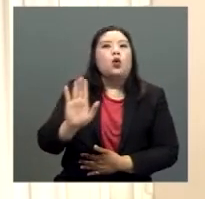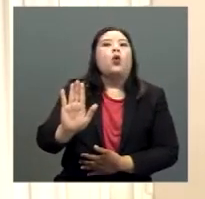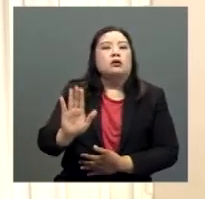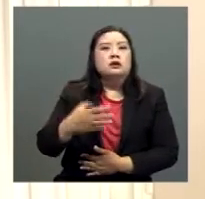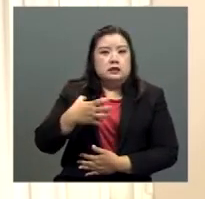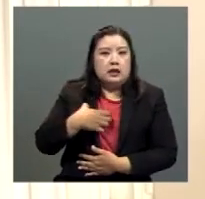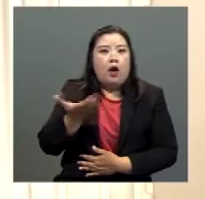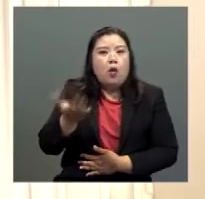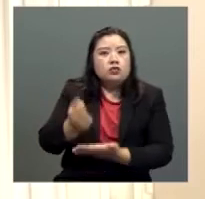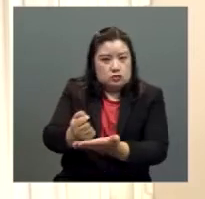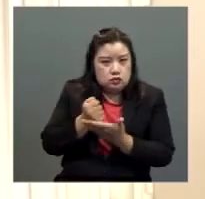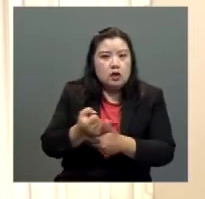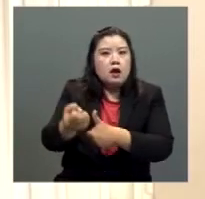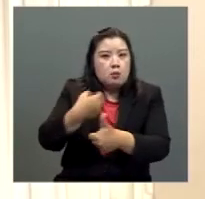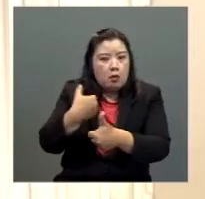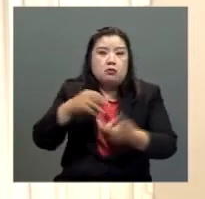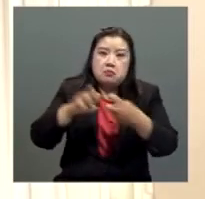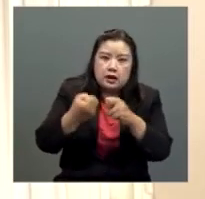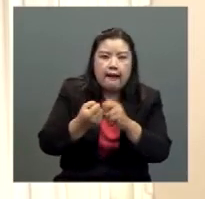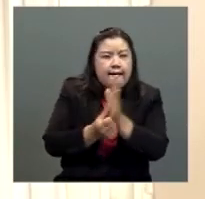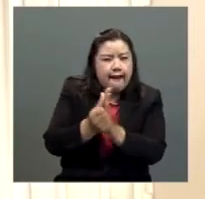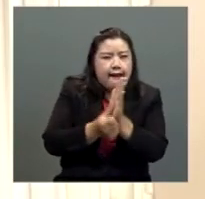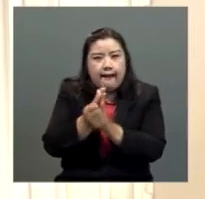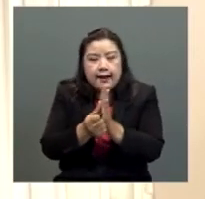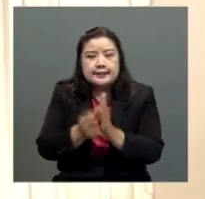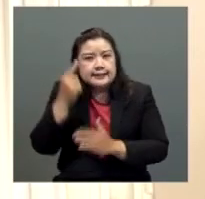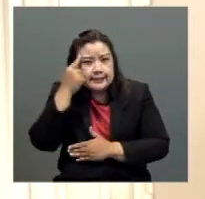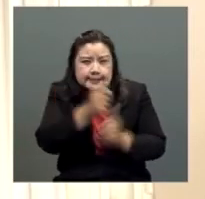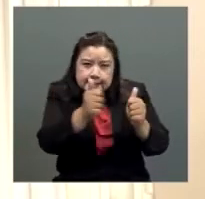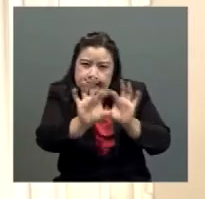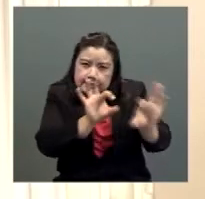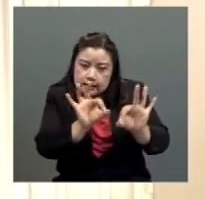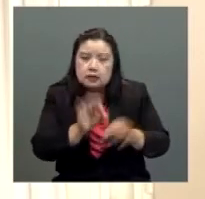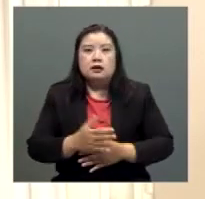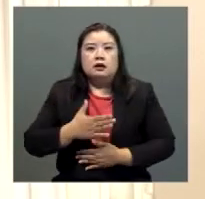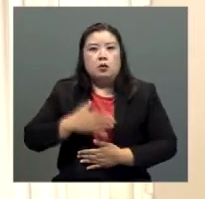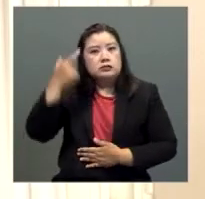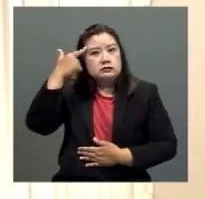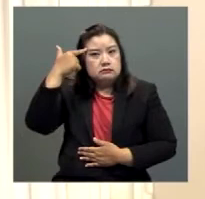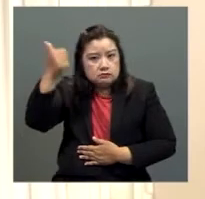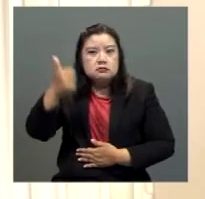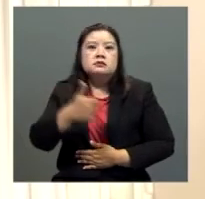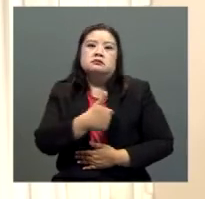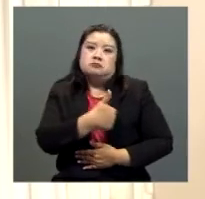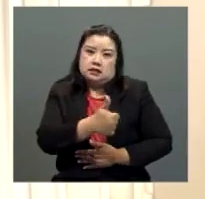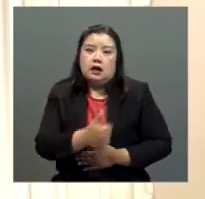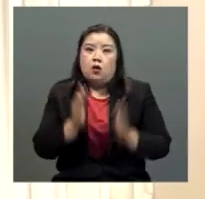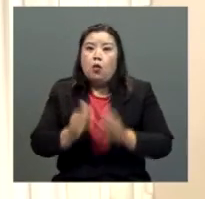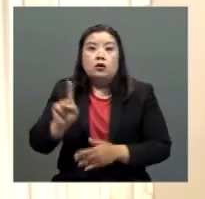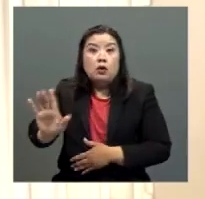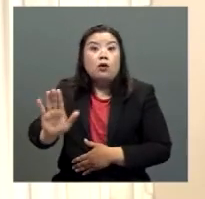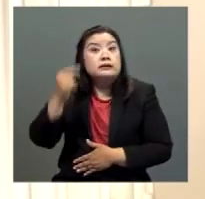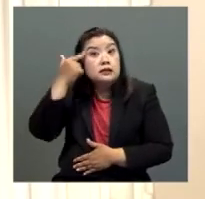รับฟังทุกท่านผู้ช่วยกันหาทางออกที่เหมาะสมที่สุดผมเชื่อมั่นว่าความคิดเห็นของท่านทั้งหลายแม้จะมีความ